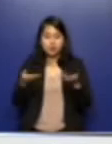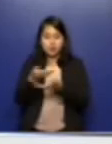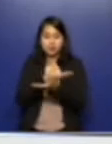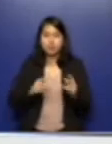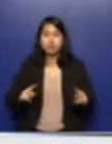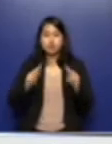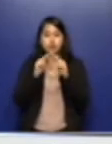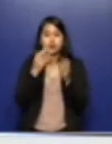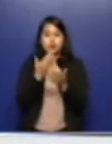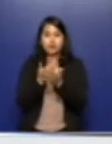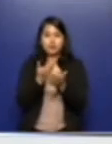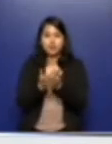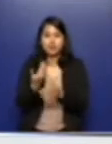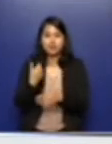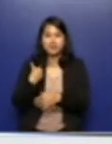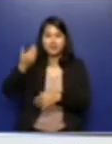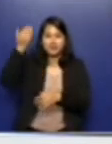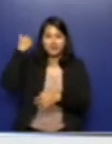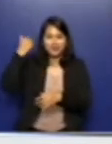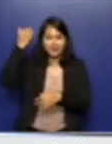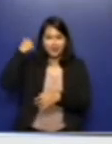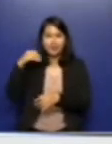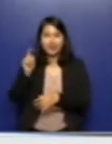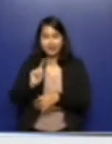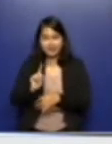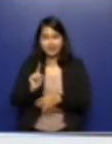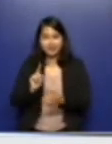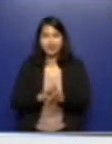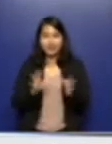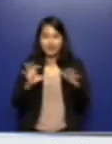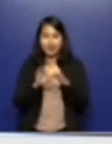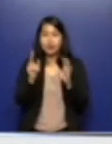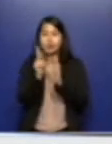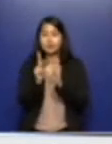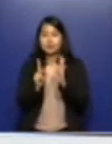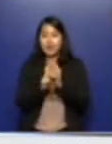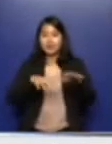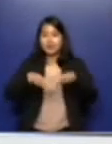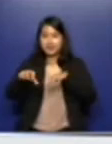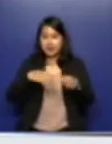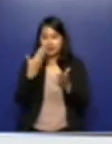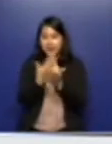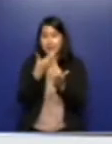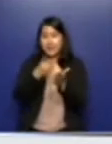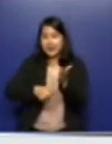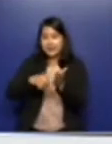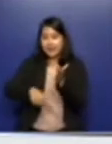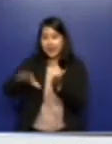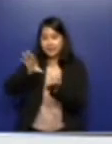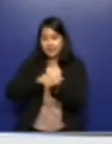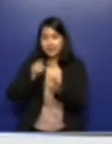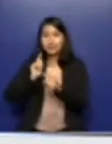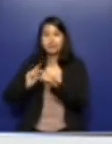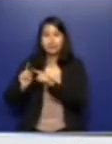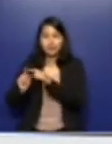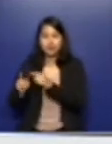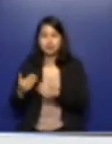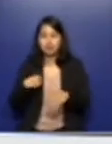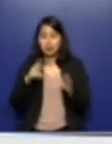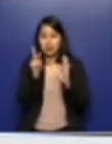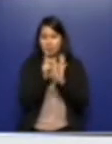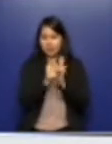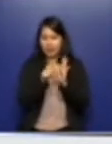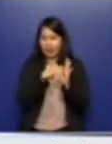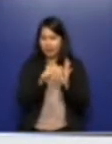คลังไปก่อนหน้านี้แล้วนะฮะในเรื่องของกฎหมายที่ใช้ในการจัดเก็บภาษีเนี่ยมันมีกฎหมายบางตัว